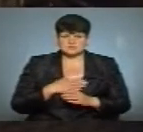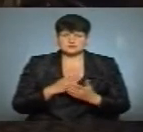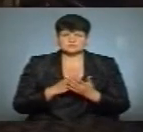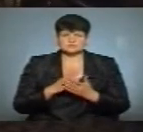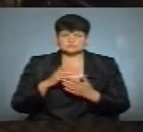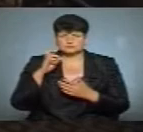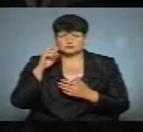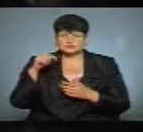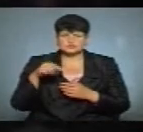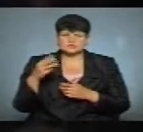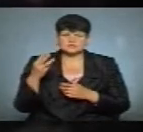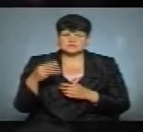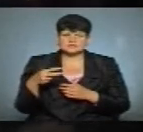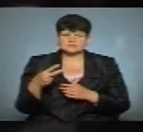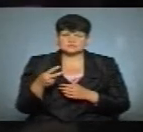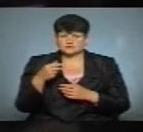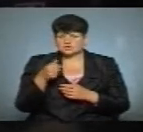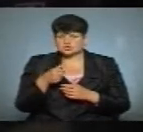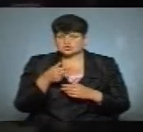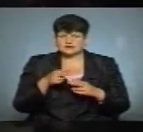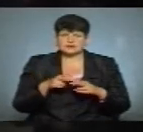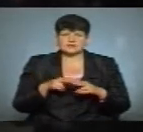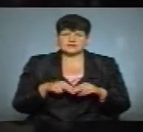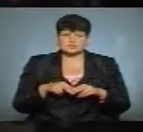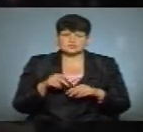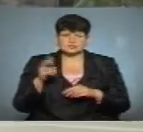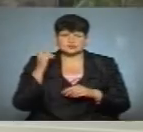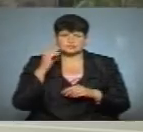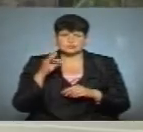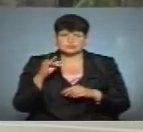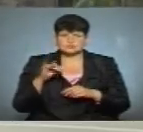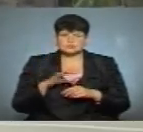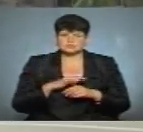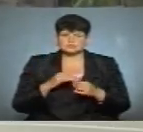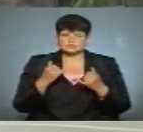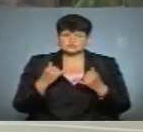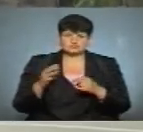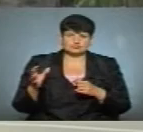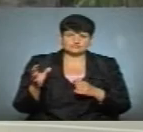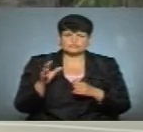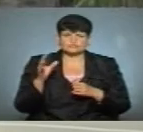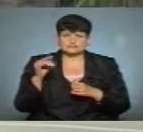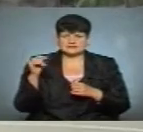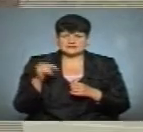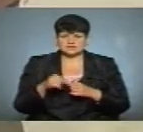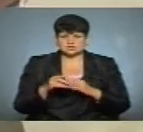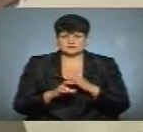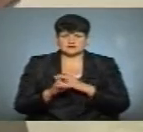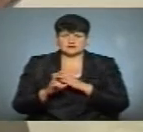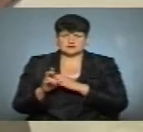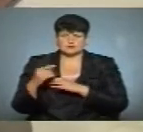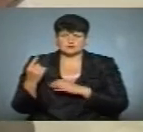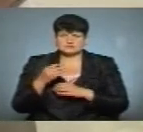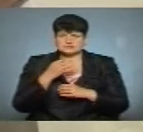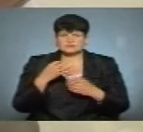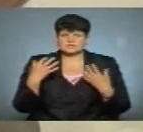нагоди 1032-річчя хрещення Київської Русі України відбулися сьогодні у майже тисячі храмів області, розповів